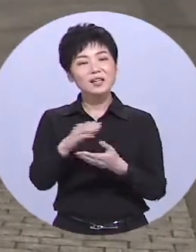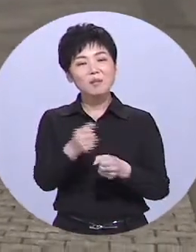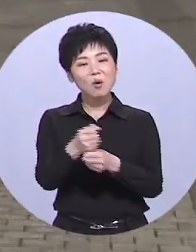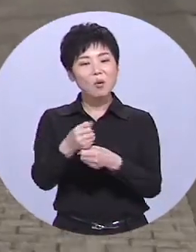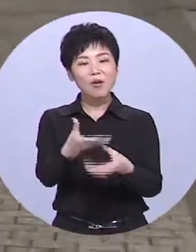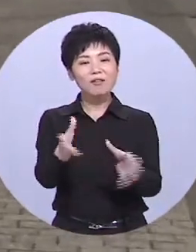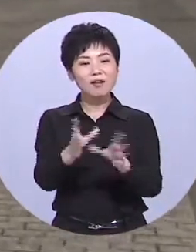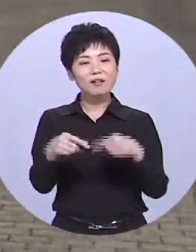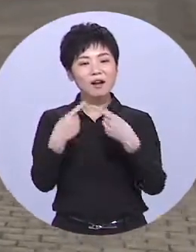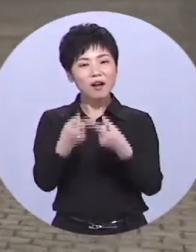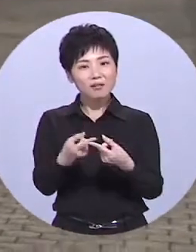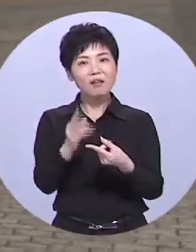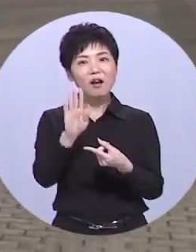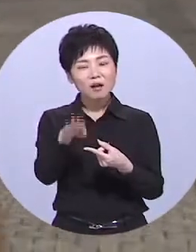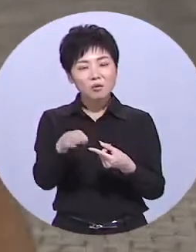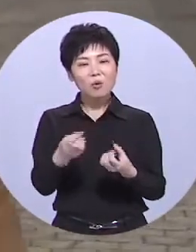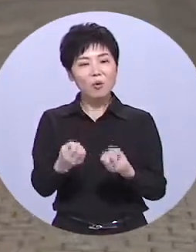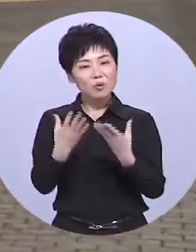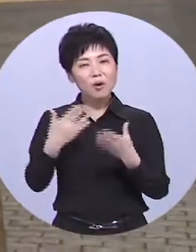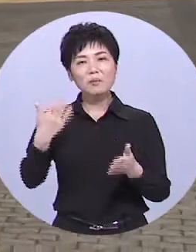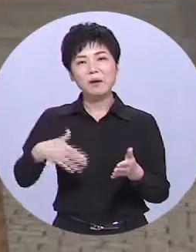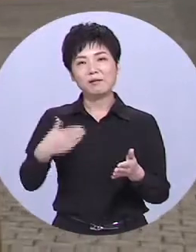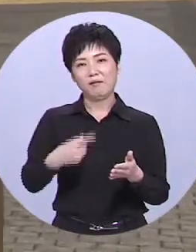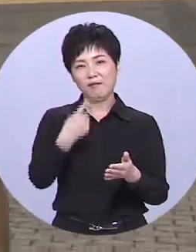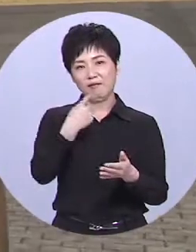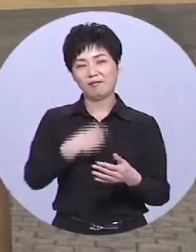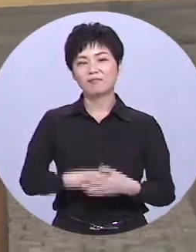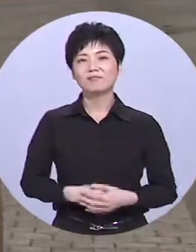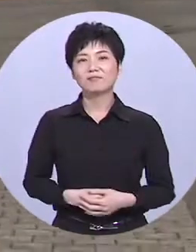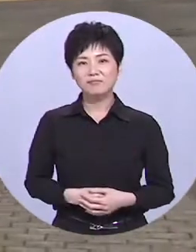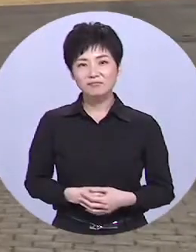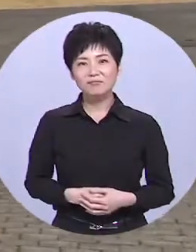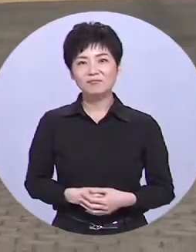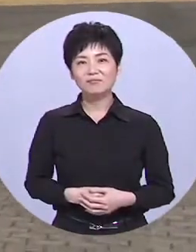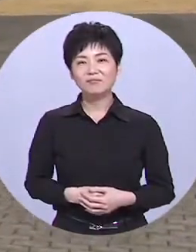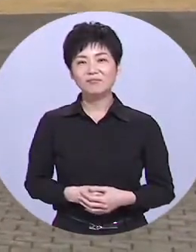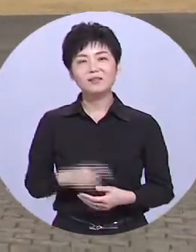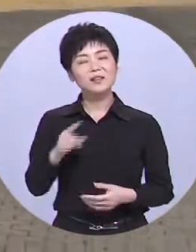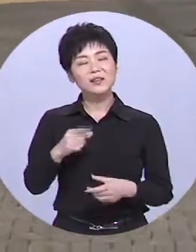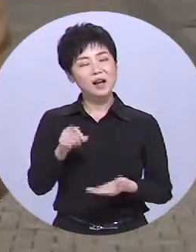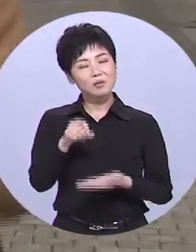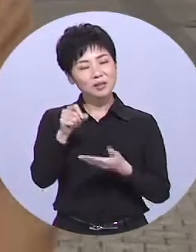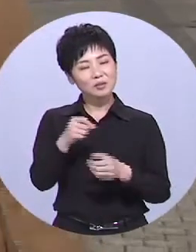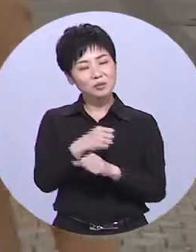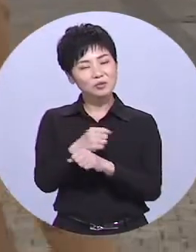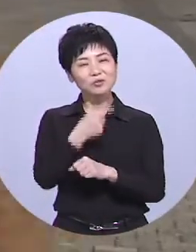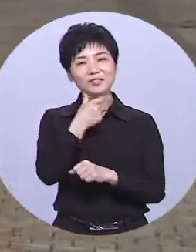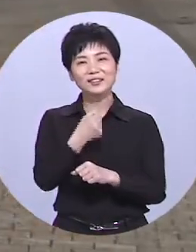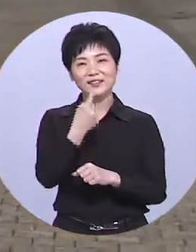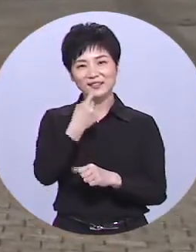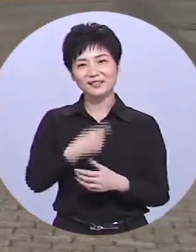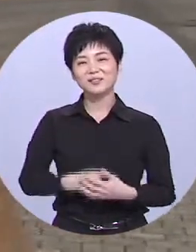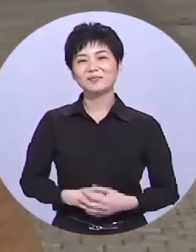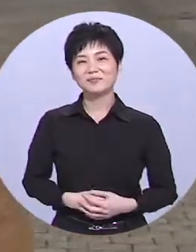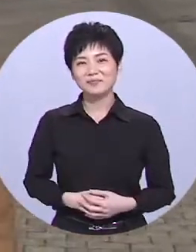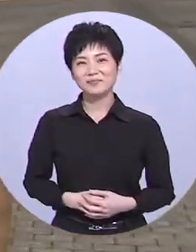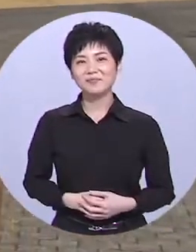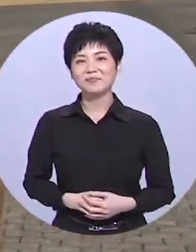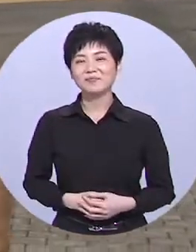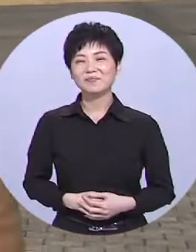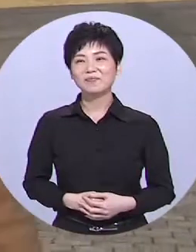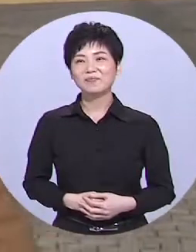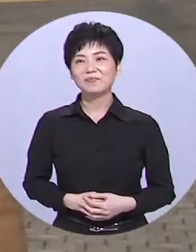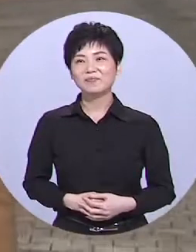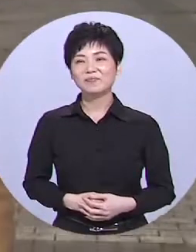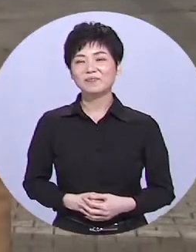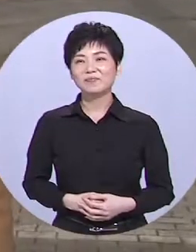もまだ特にしてませんからね。でもなんかありきたりなものはお祝いで渡したくないんだよな。何がいいでしょうか